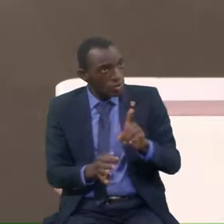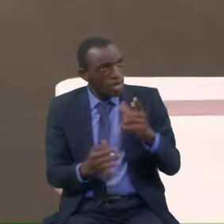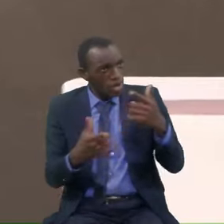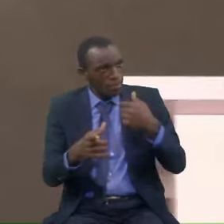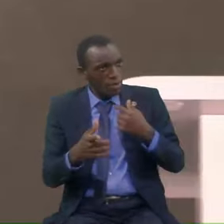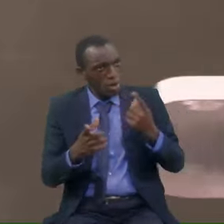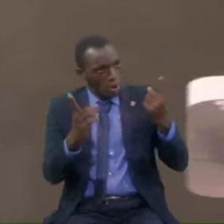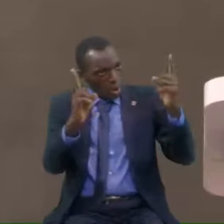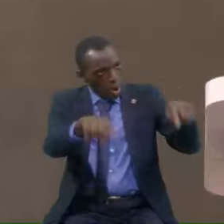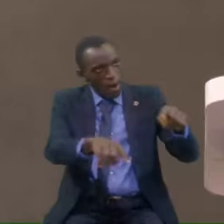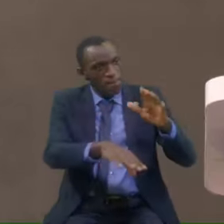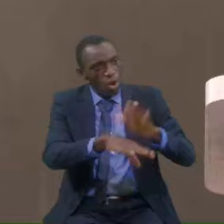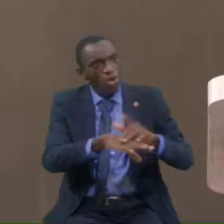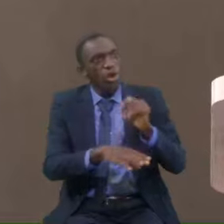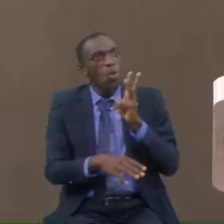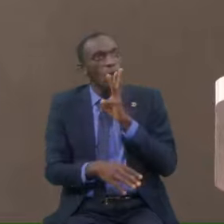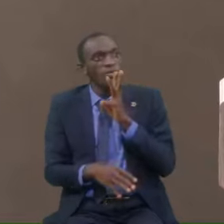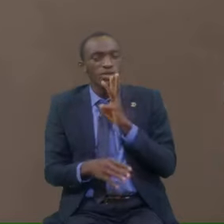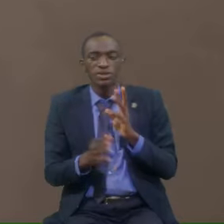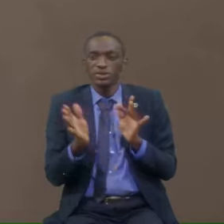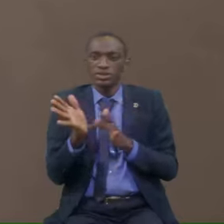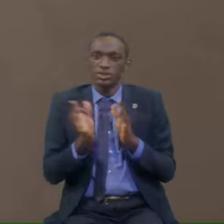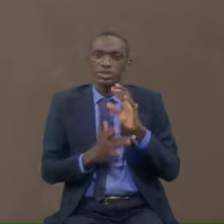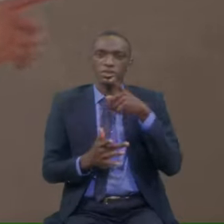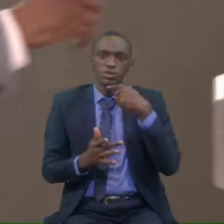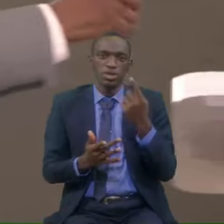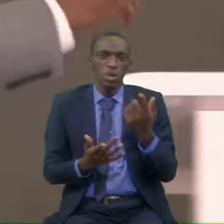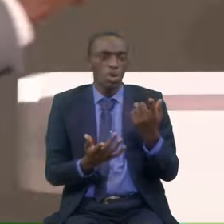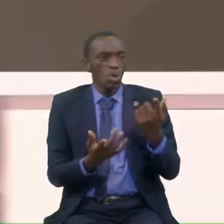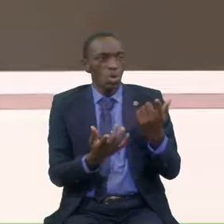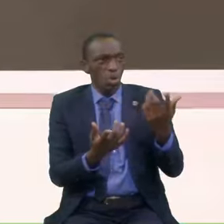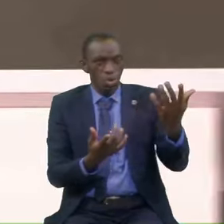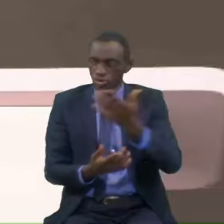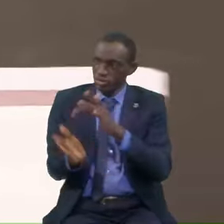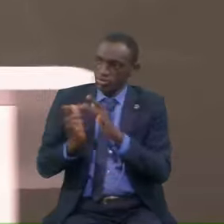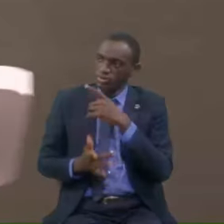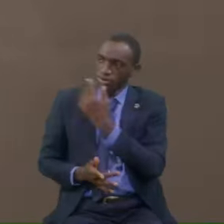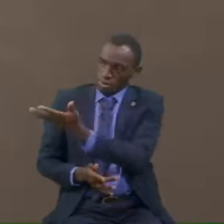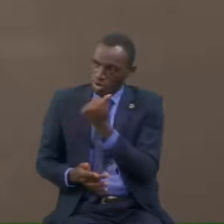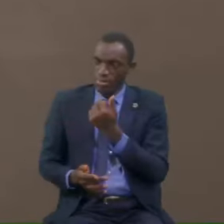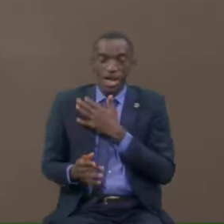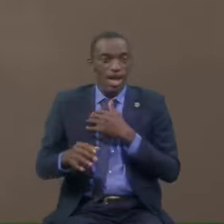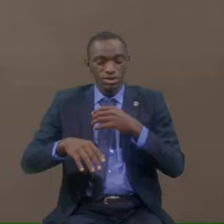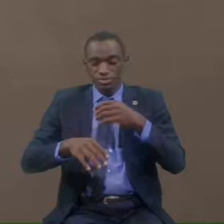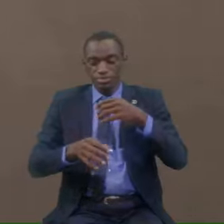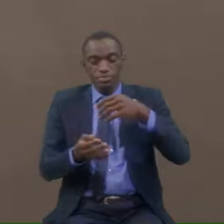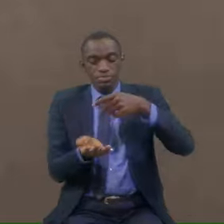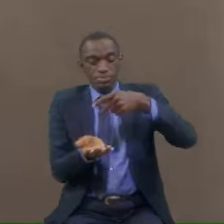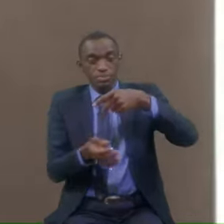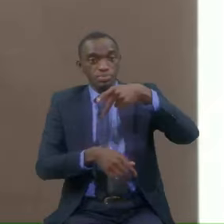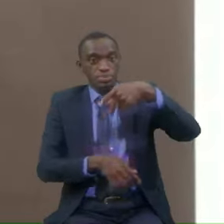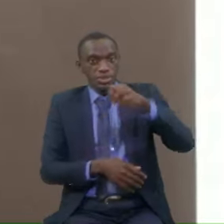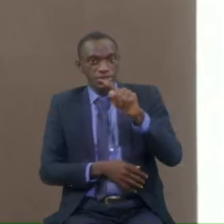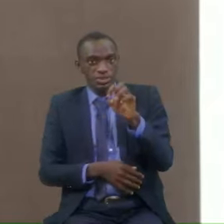Jésus a dit, viens. Et il a quitté la barque et il a marché sur l'eau. Il dit, ça c'est le point